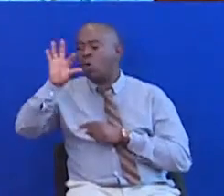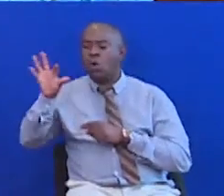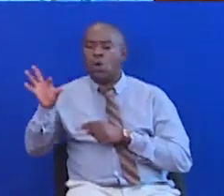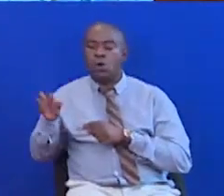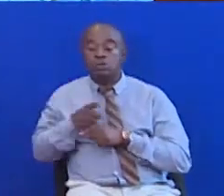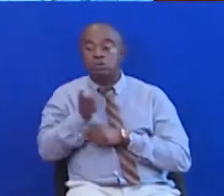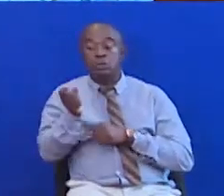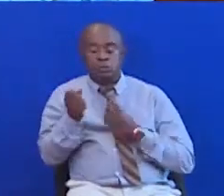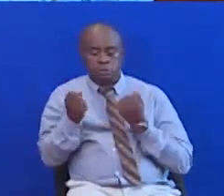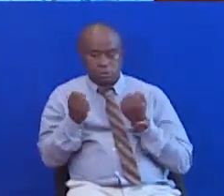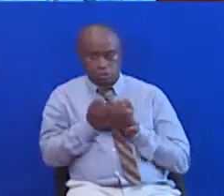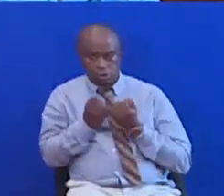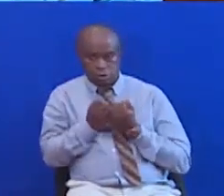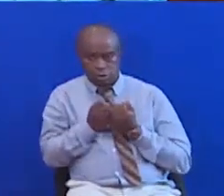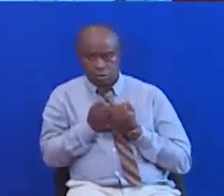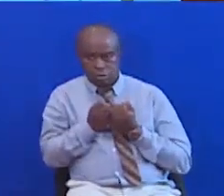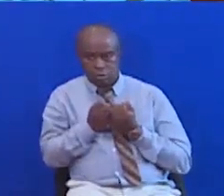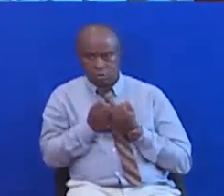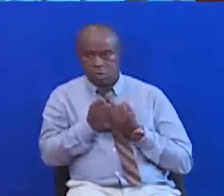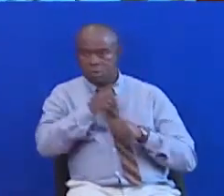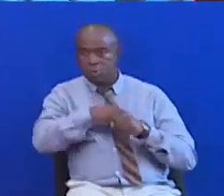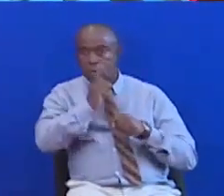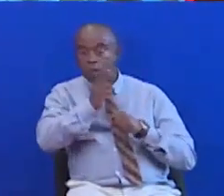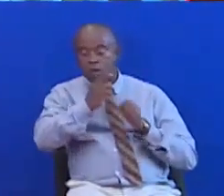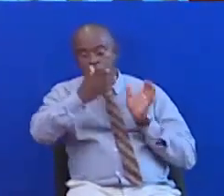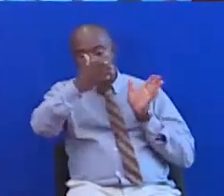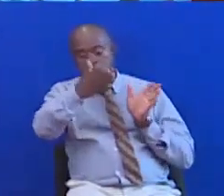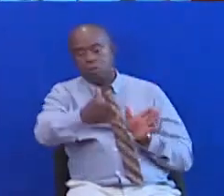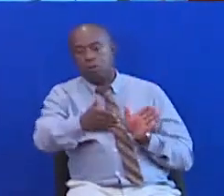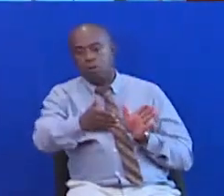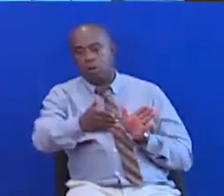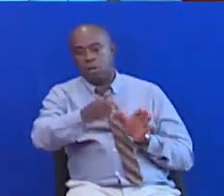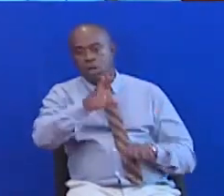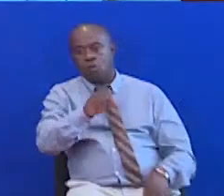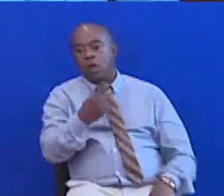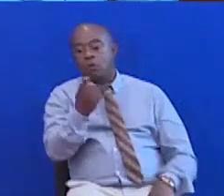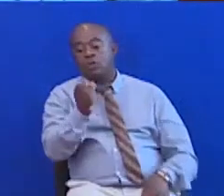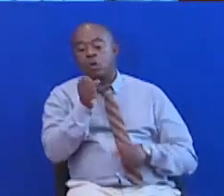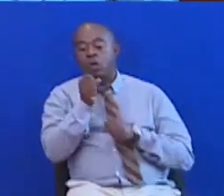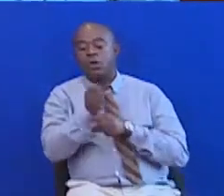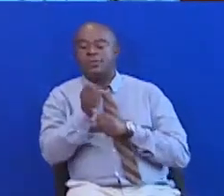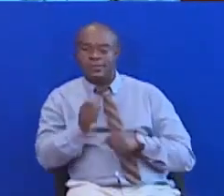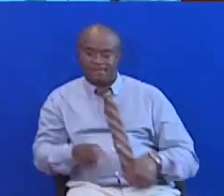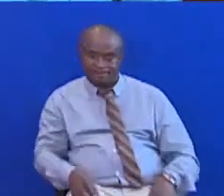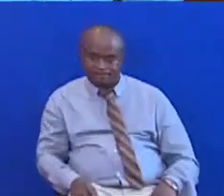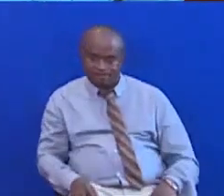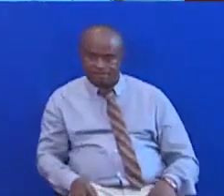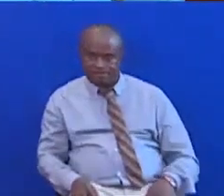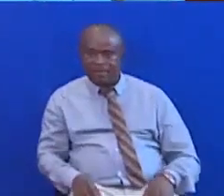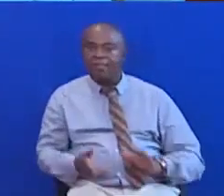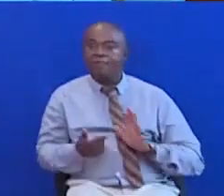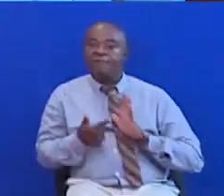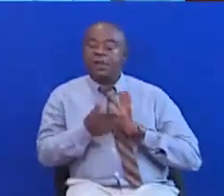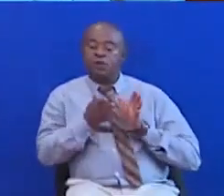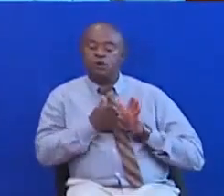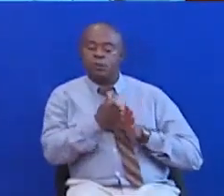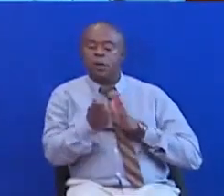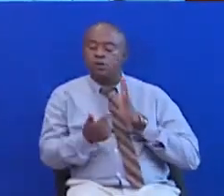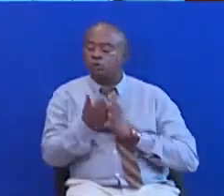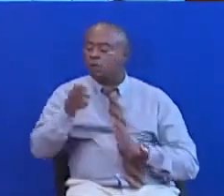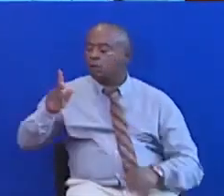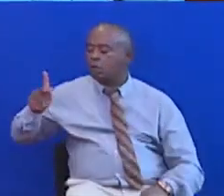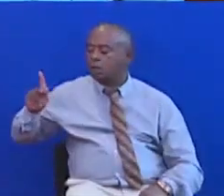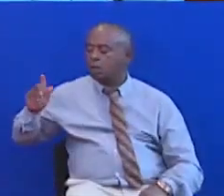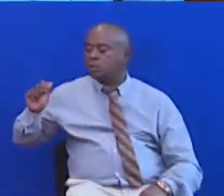inayojengwa kwanza time frame yake inazidi mwaka mmoja wa budget. Kwa mfano, barabara ya kutoka Karatu